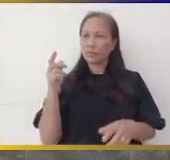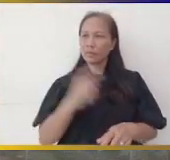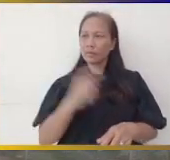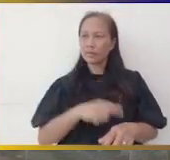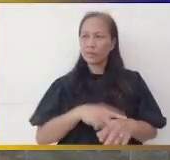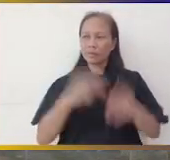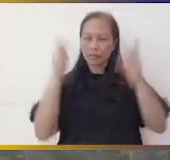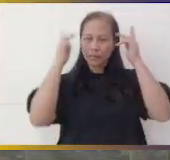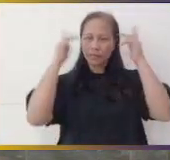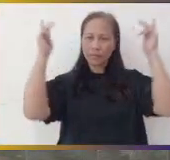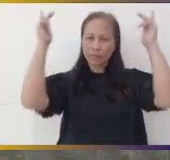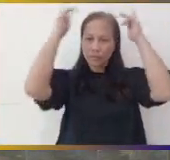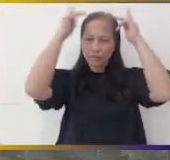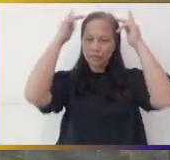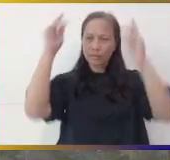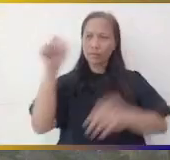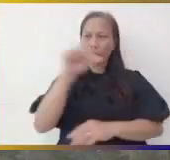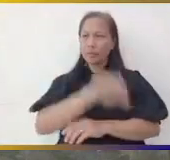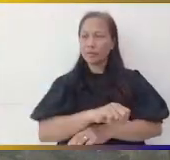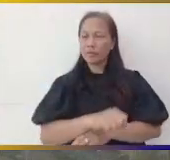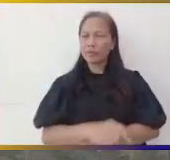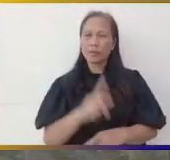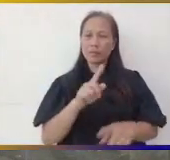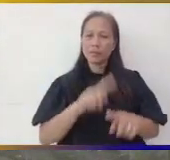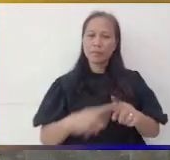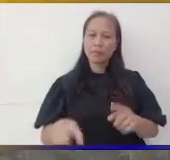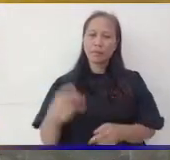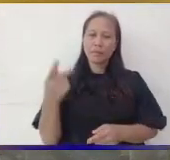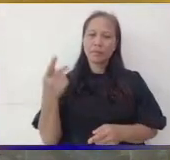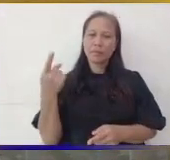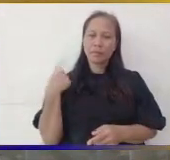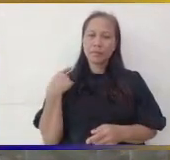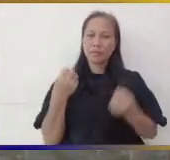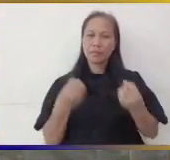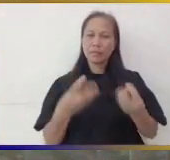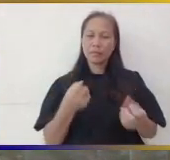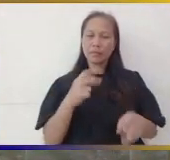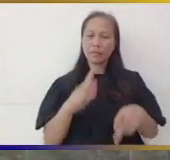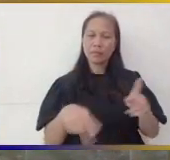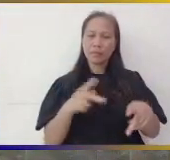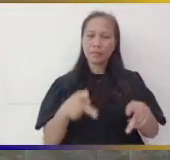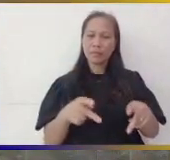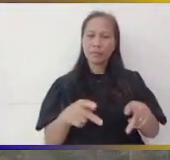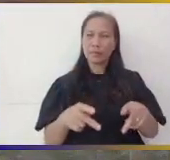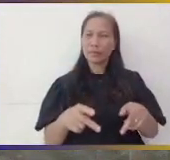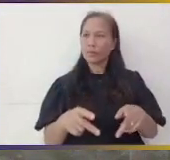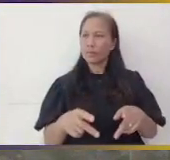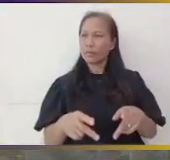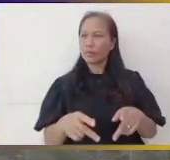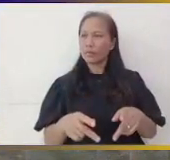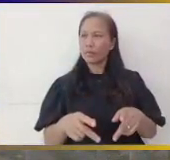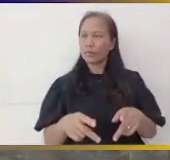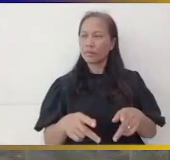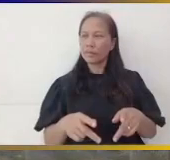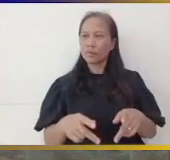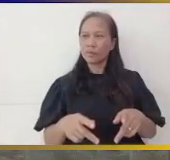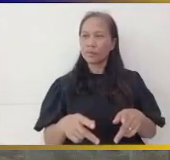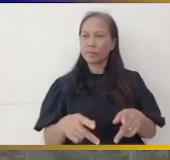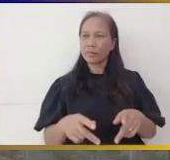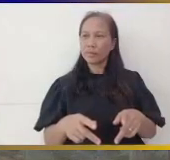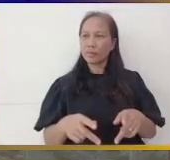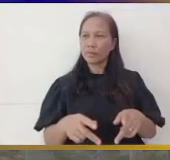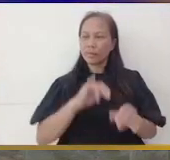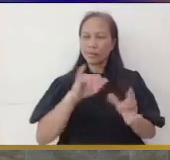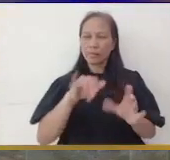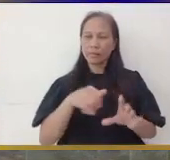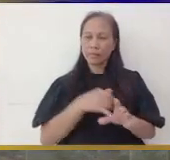na reformers they are converts by the Baptist churches you